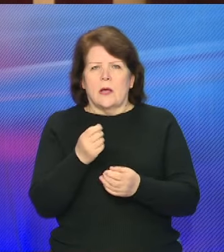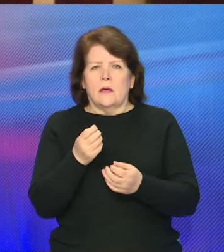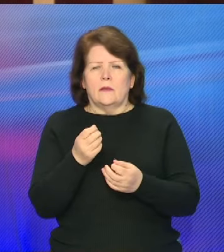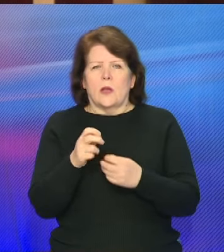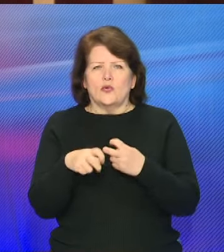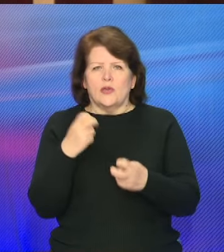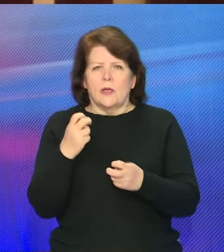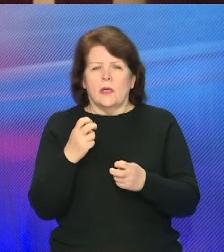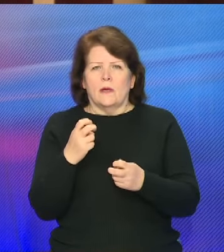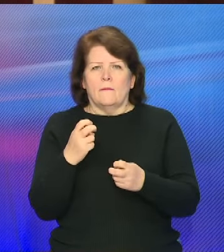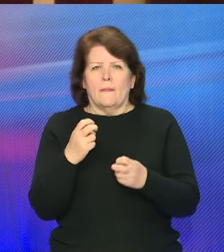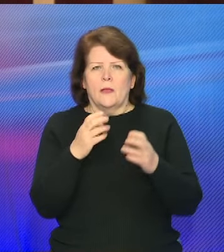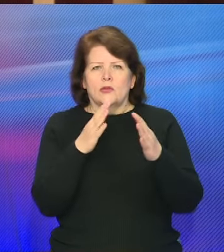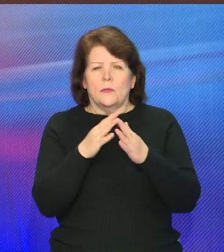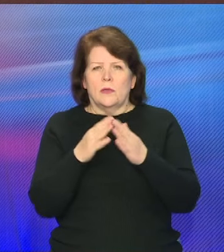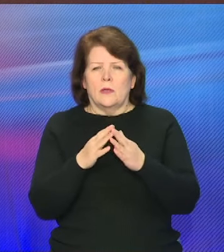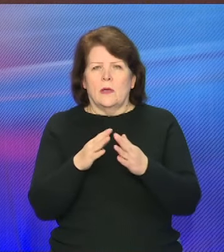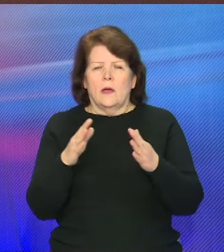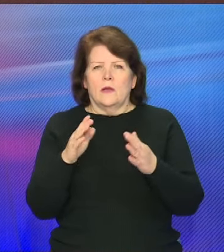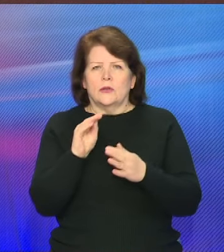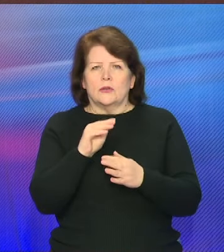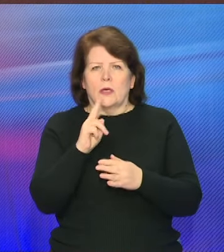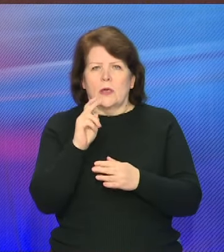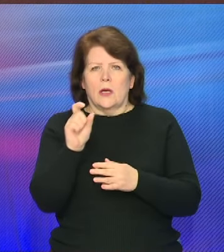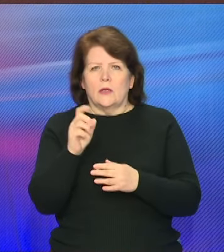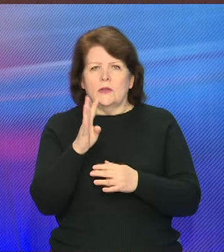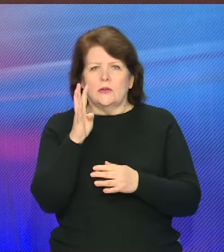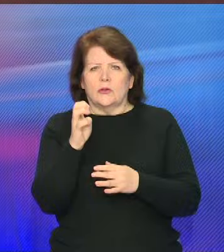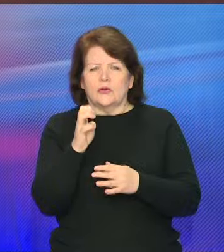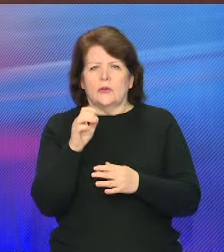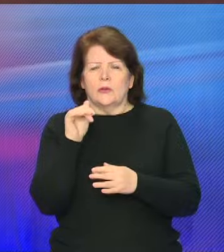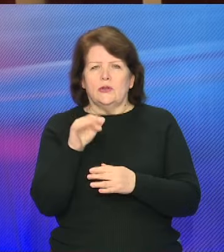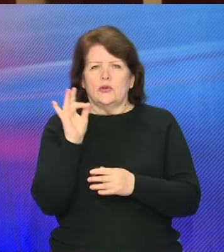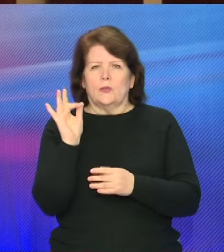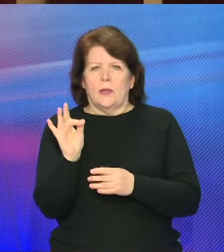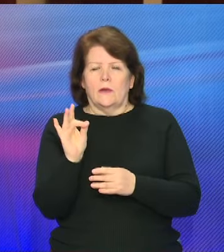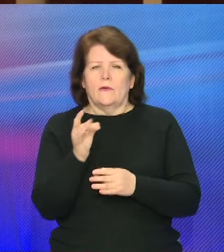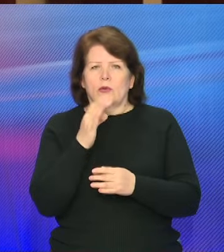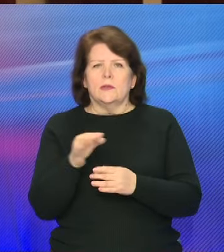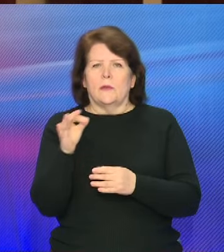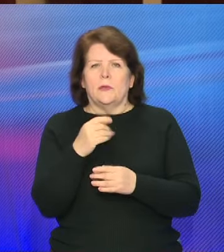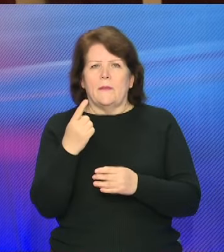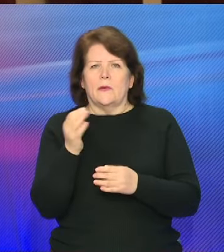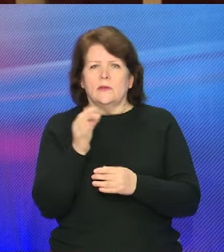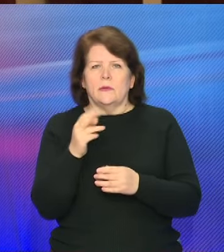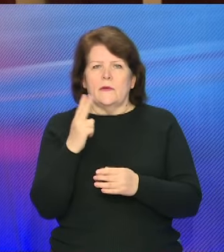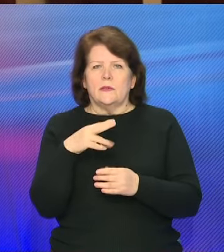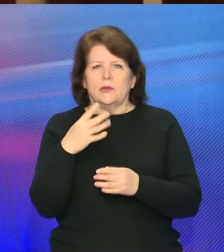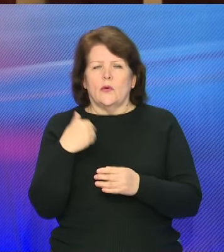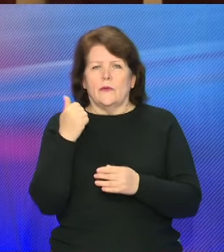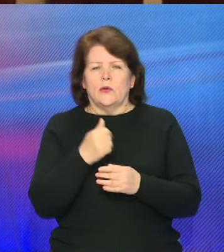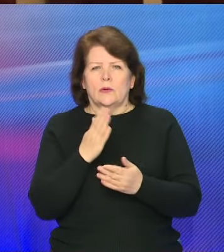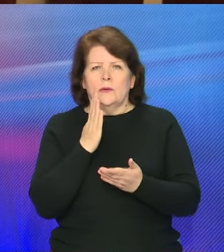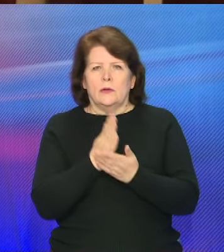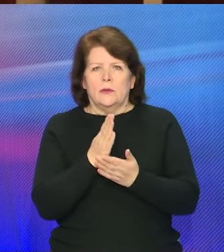нарушения субъектом ЖКХ порядка 400 тысяч рублей. В Гродненской области на 1 октября 2024 года